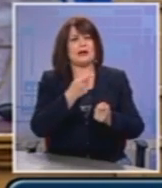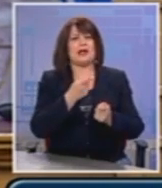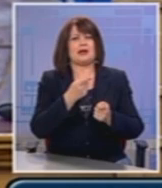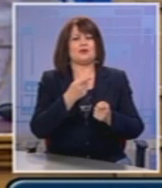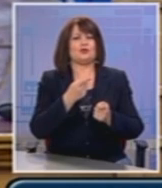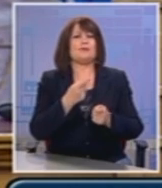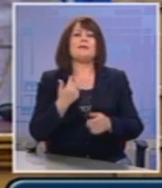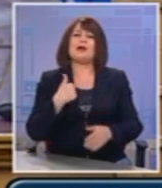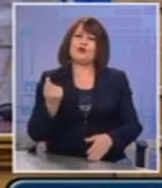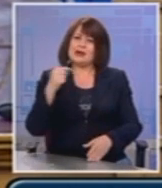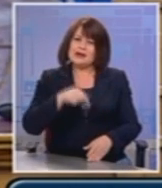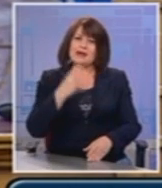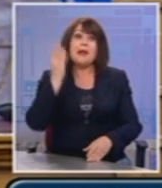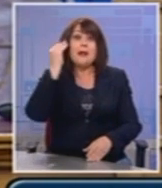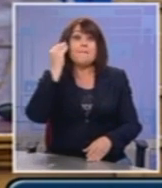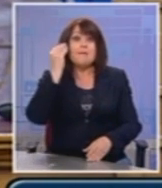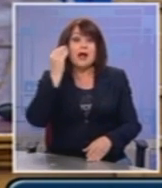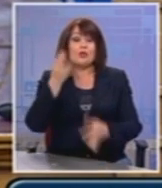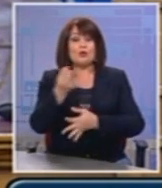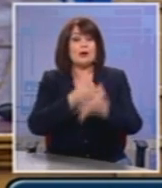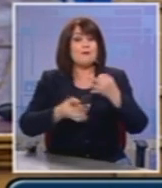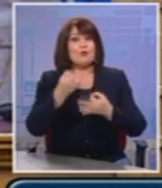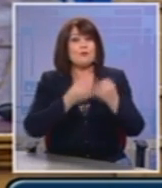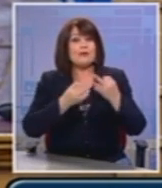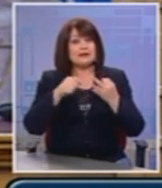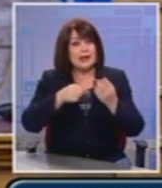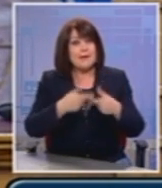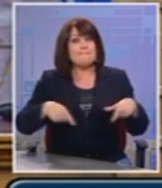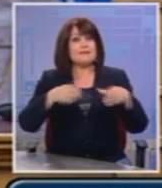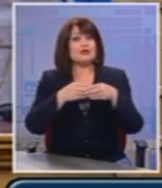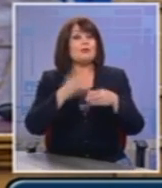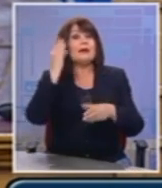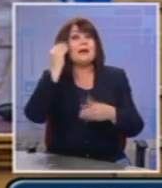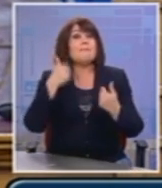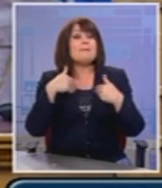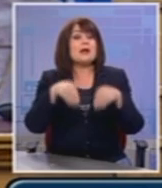αυτό εγώ έχω έρθει για να μάθω από εσάς να μάθω από αυτή την επιτροπή